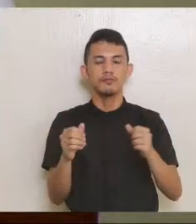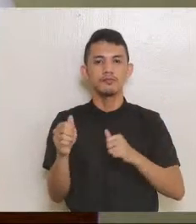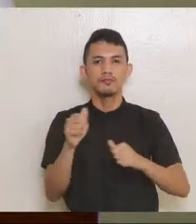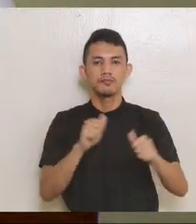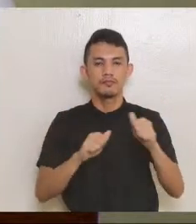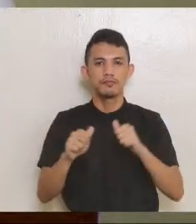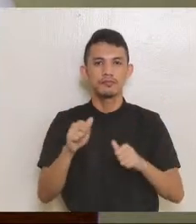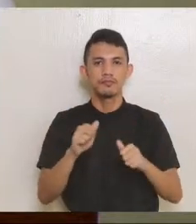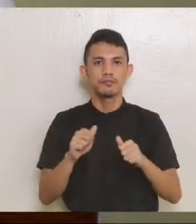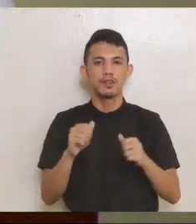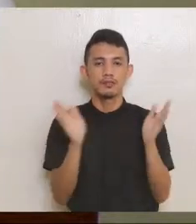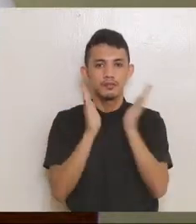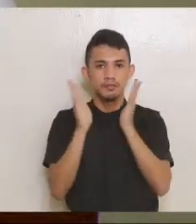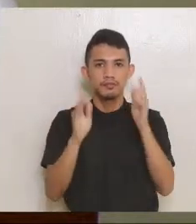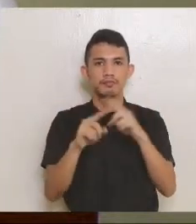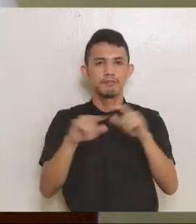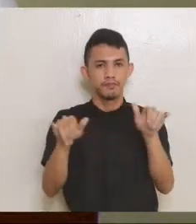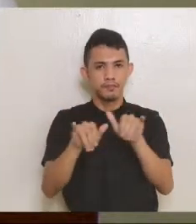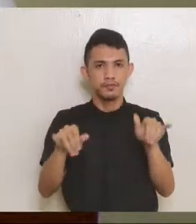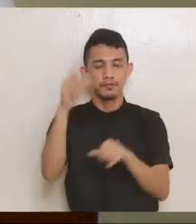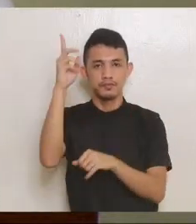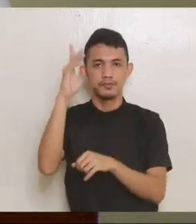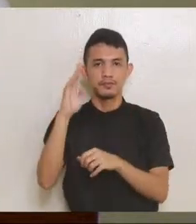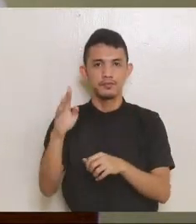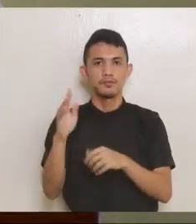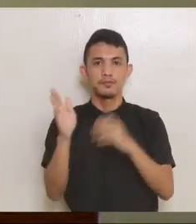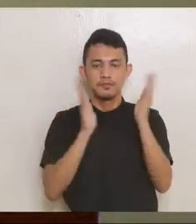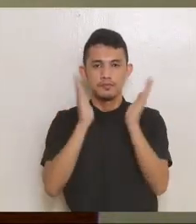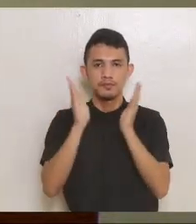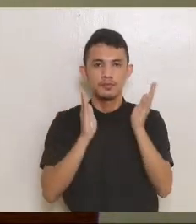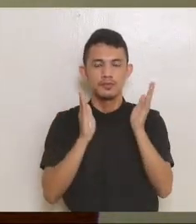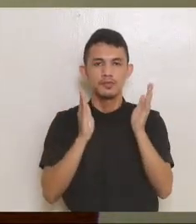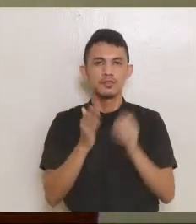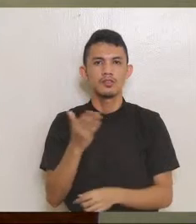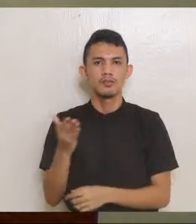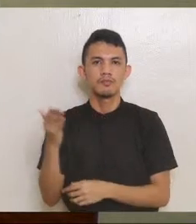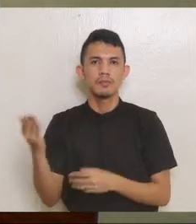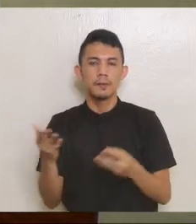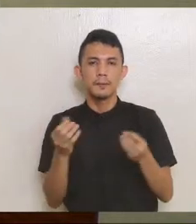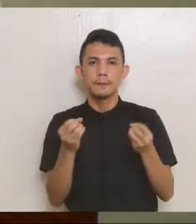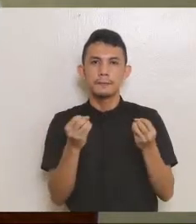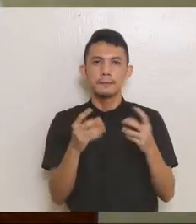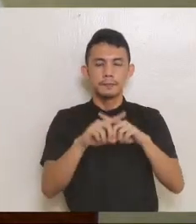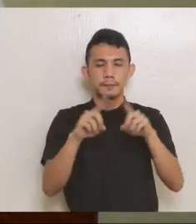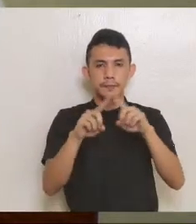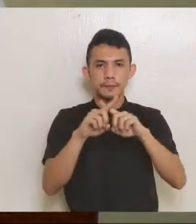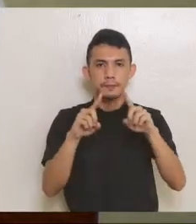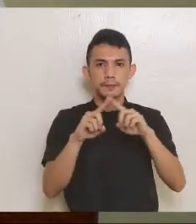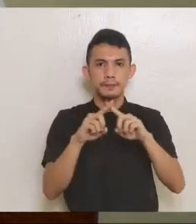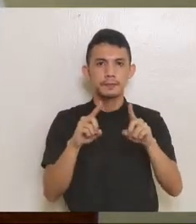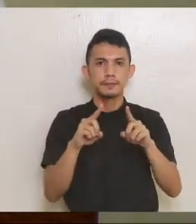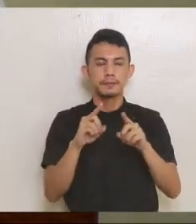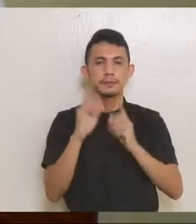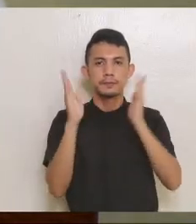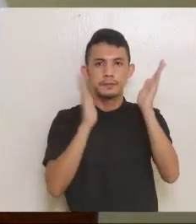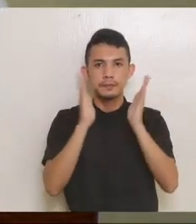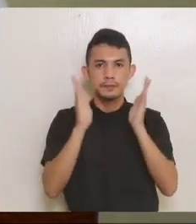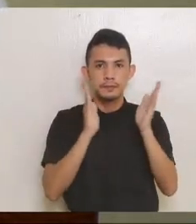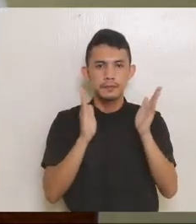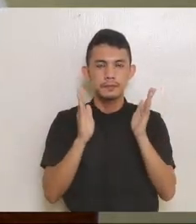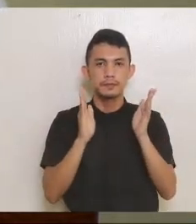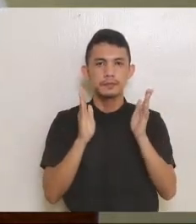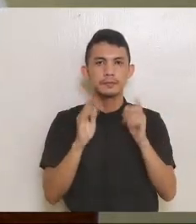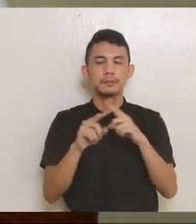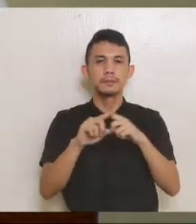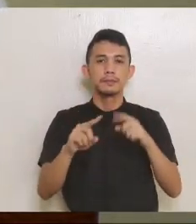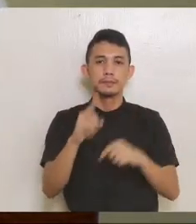ginuuha ang gialagaran. May nagkalainglaing katakus sa pag-alagad, apan